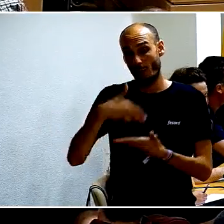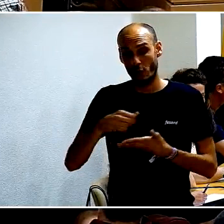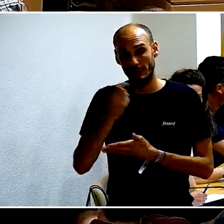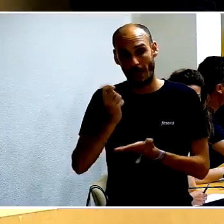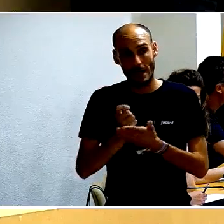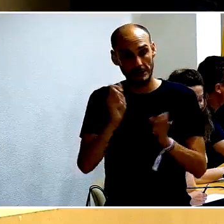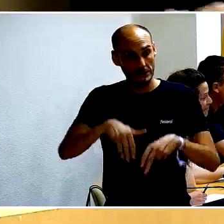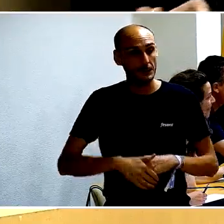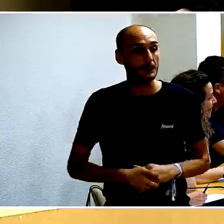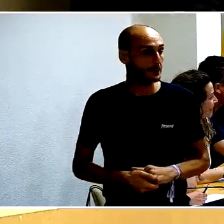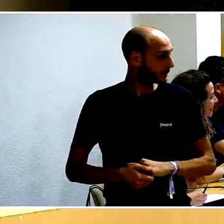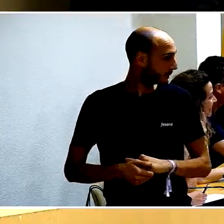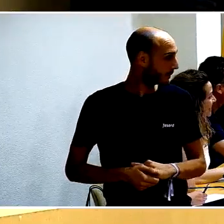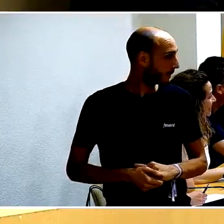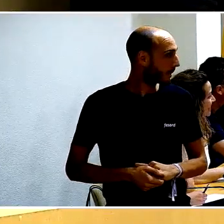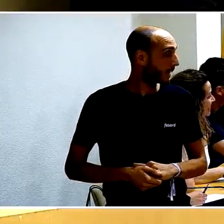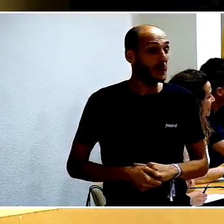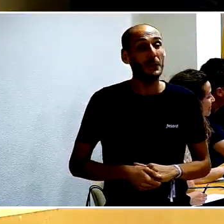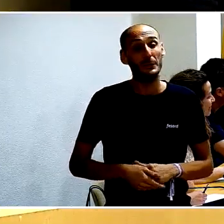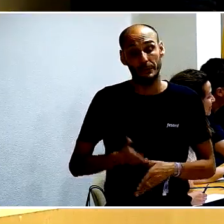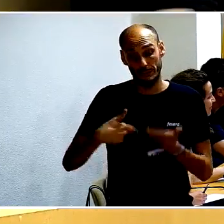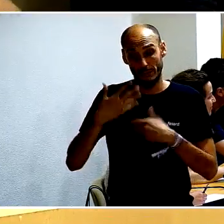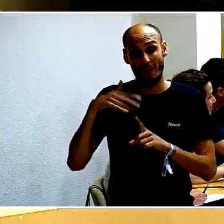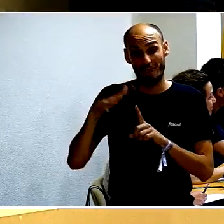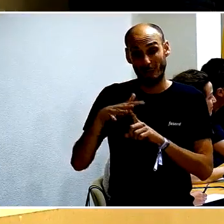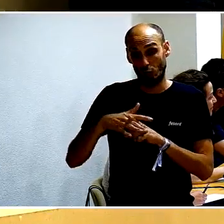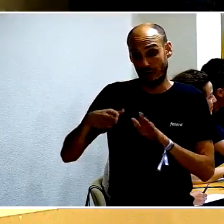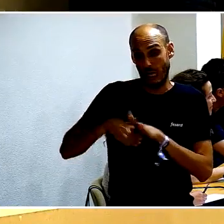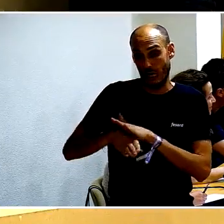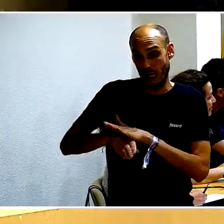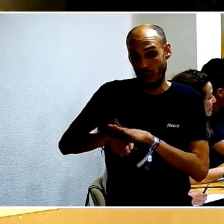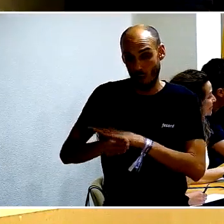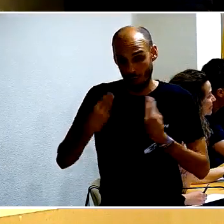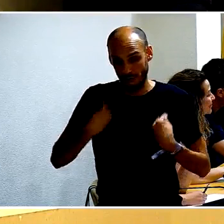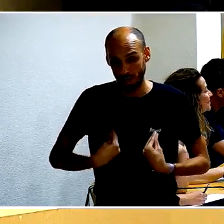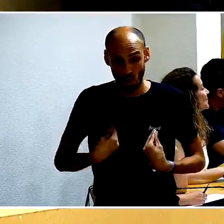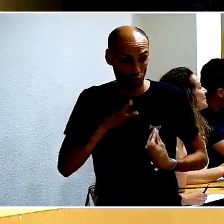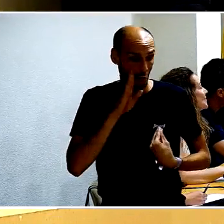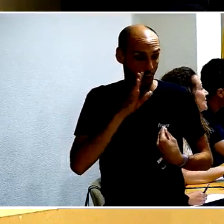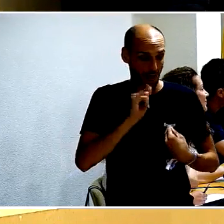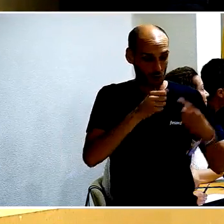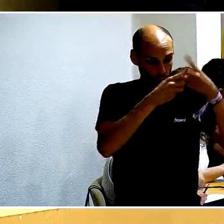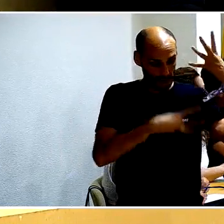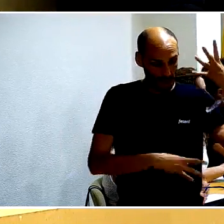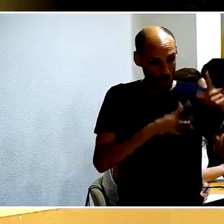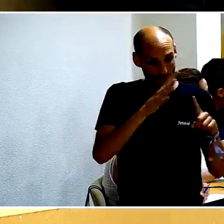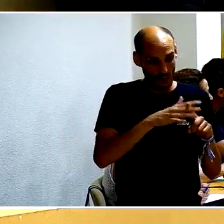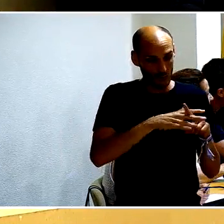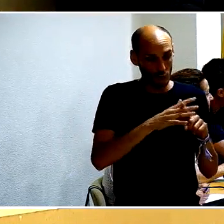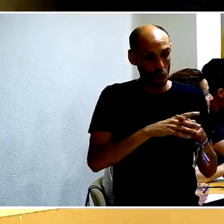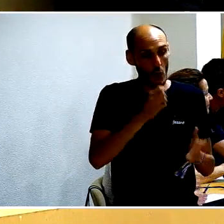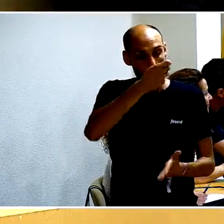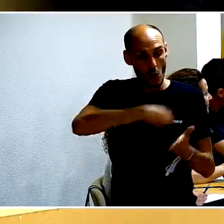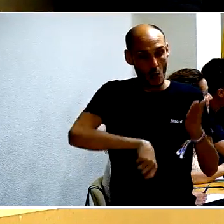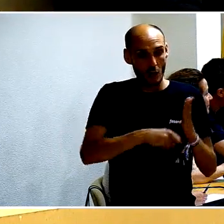Per favor. Bueno. Eren de factures que havien entrat, pues així en el llistat de factures tinc un ordenador portàtil adquirit per la regidora